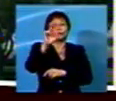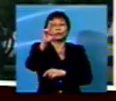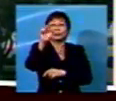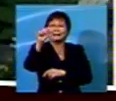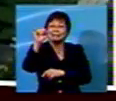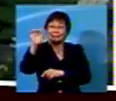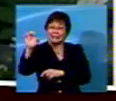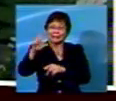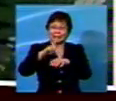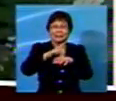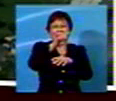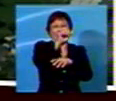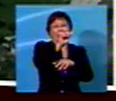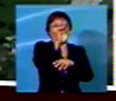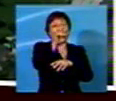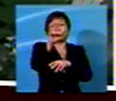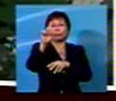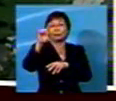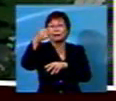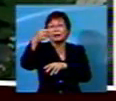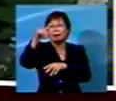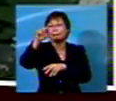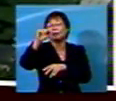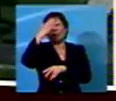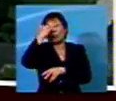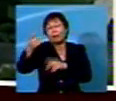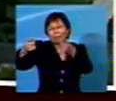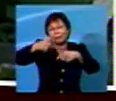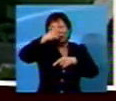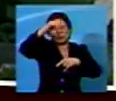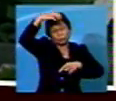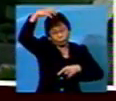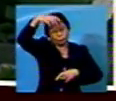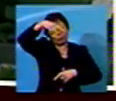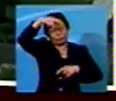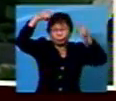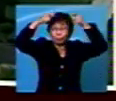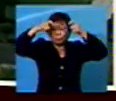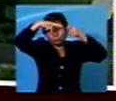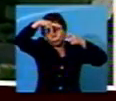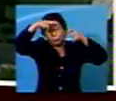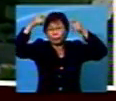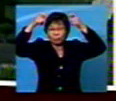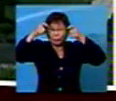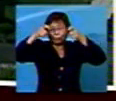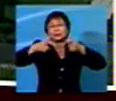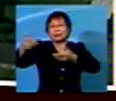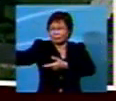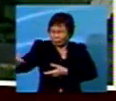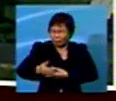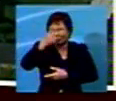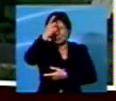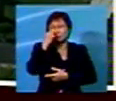UAE di Abu Dhabi pada kali ini atas jemputan Putera Mahkota Abu Dhabi Sheikh Muhammad zaahid al-nahyan dan